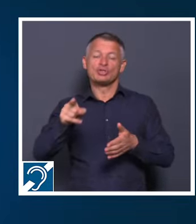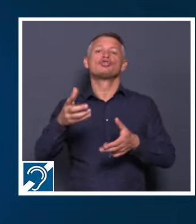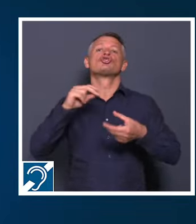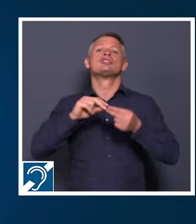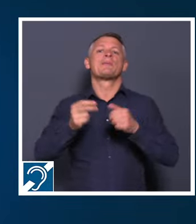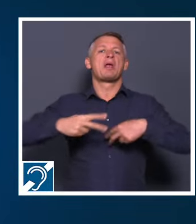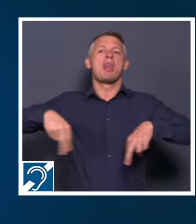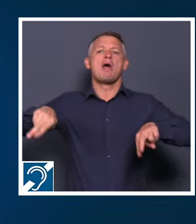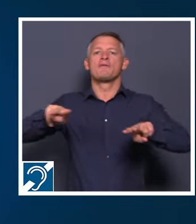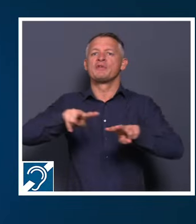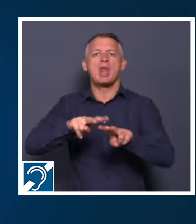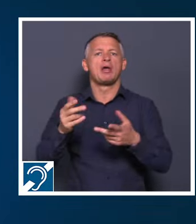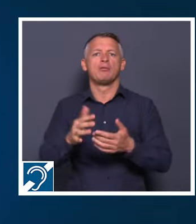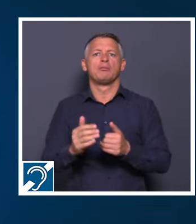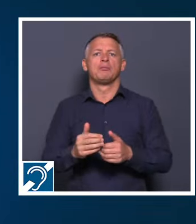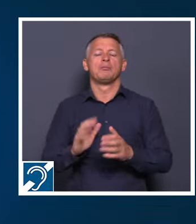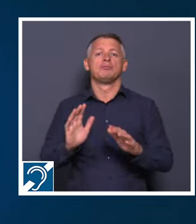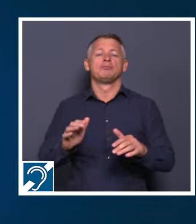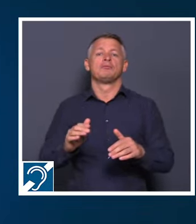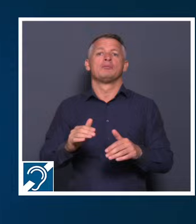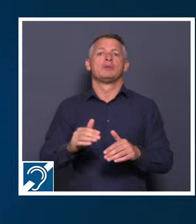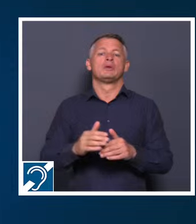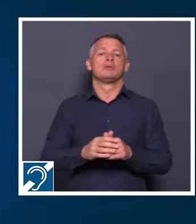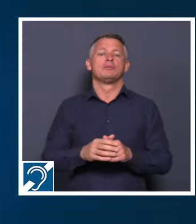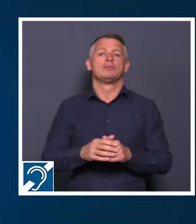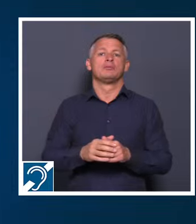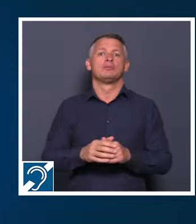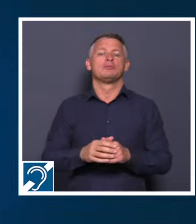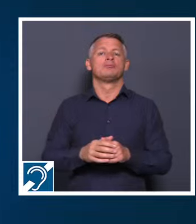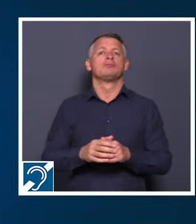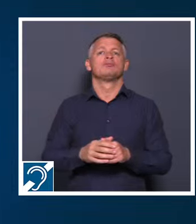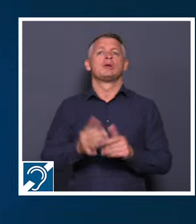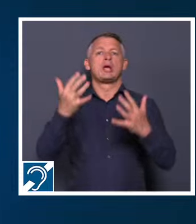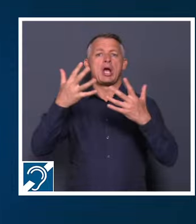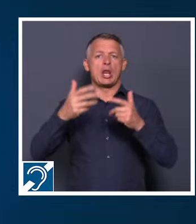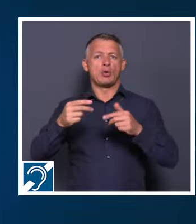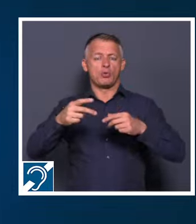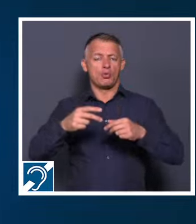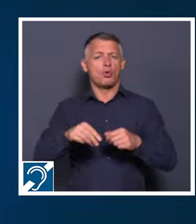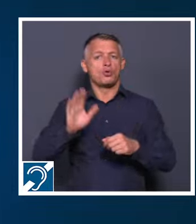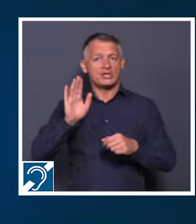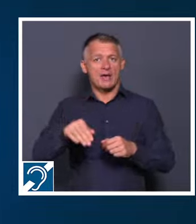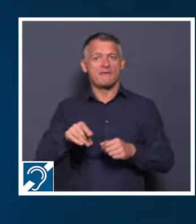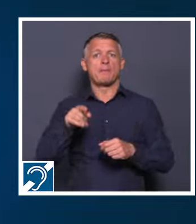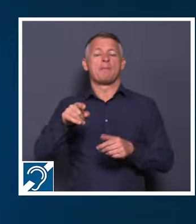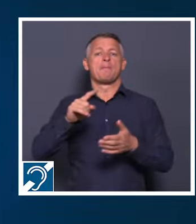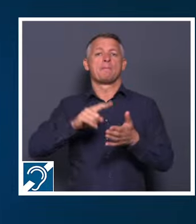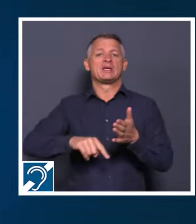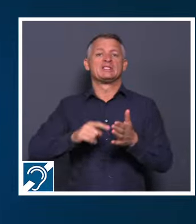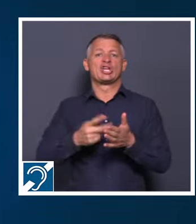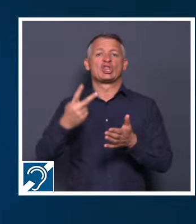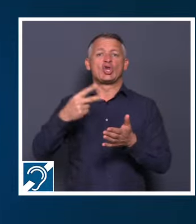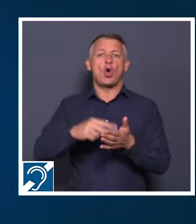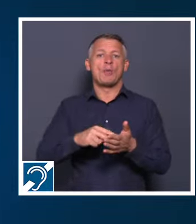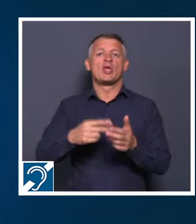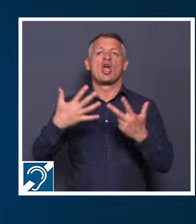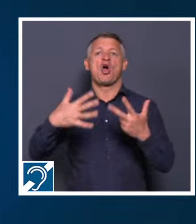la final se trage o linie și avem o pensie de